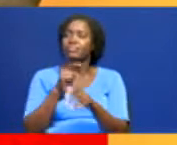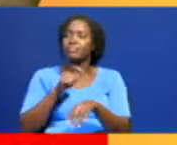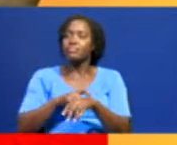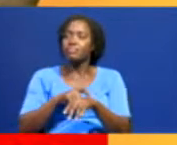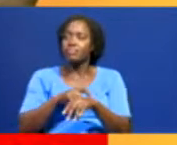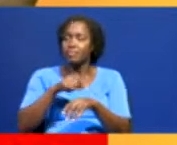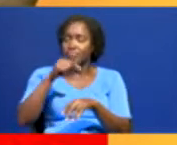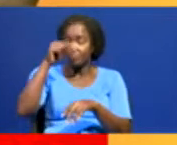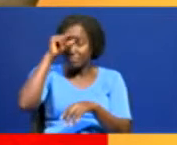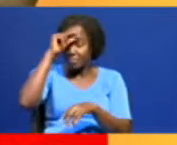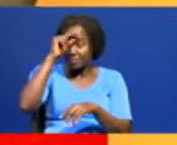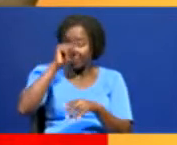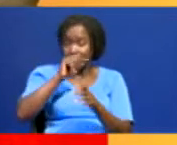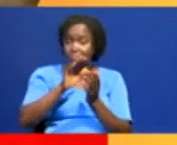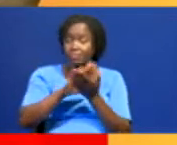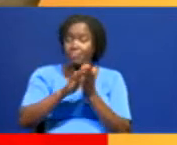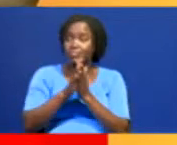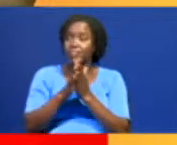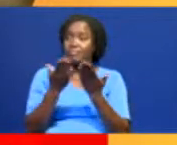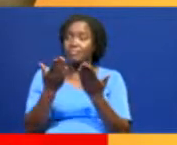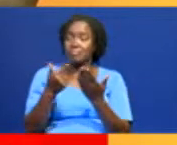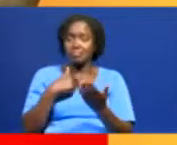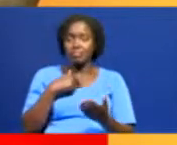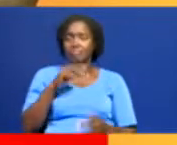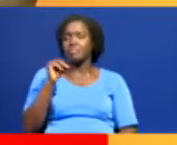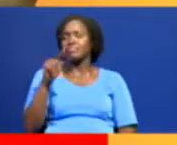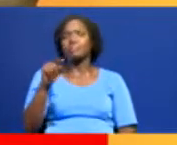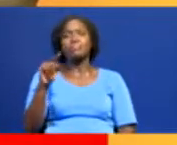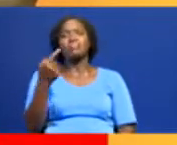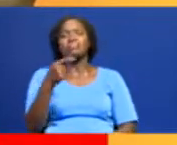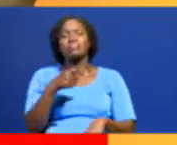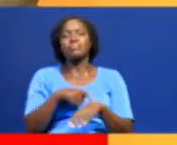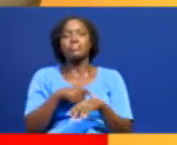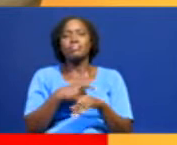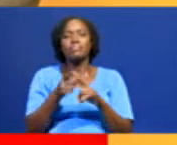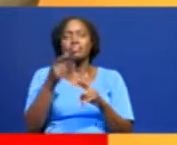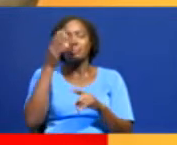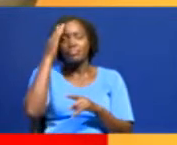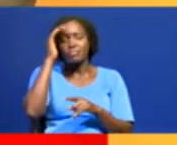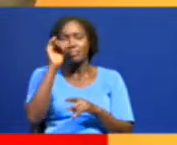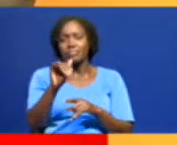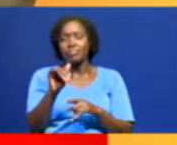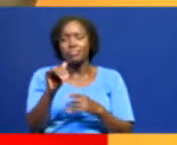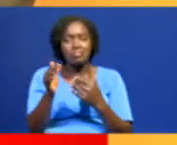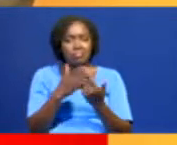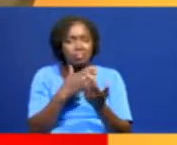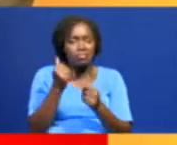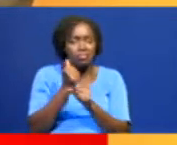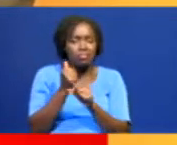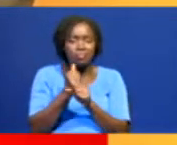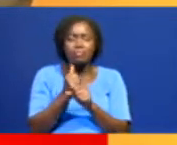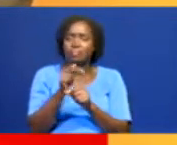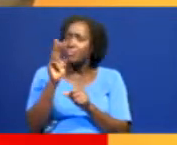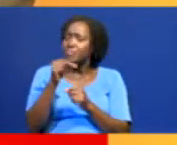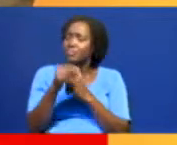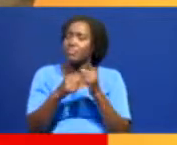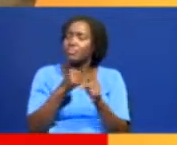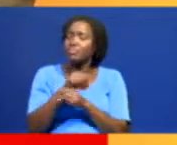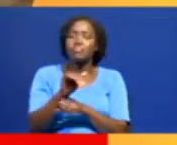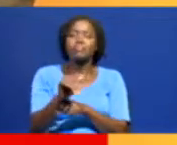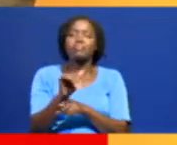serikali ilipoingia, mimi ni mbunge mara yangu ya kwanza, lakini najua kwamba mambo ambayo yalikuwa yatendeka bunge, hakuna mwaka